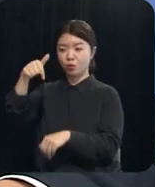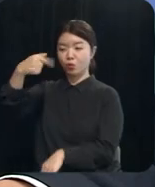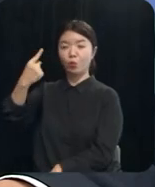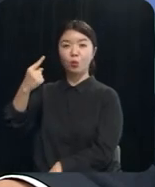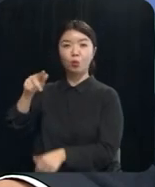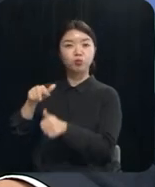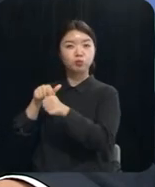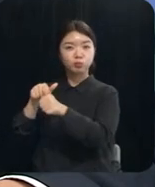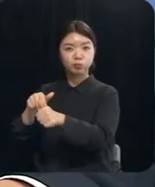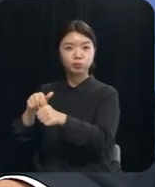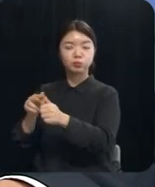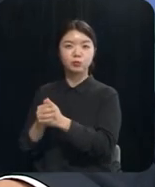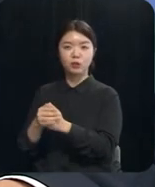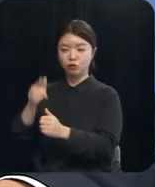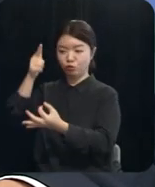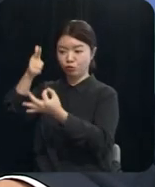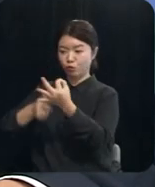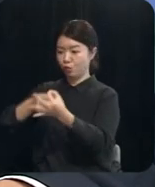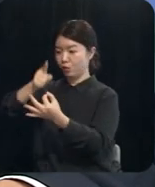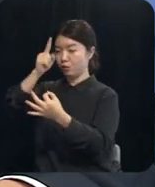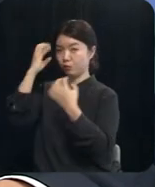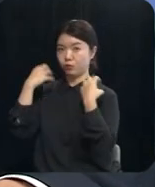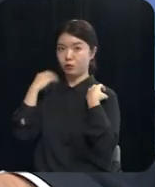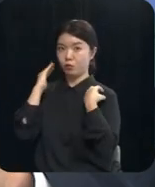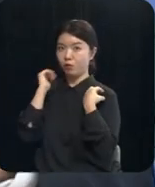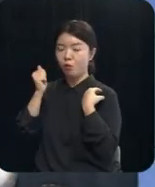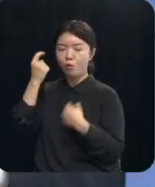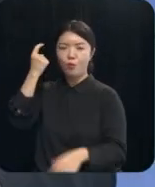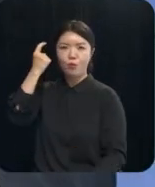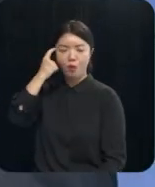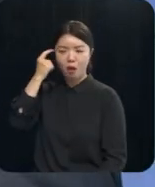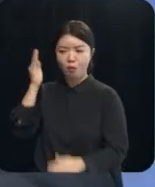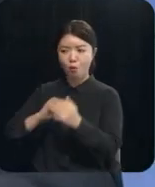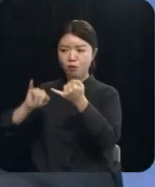후보는 윤석열 대통령에게 왜